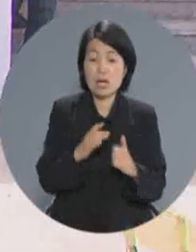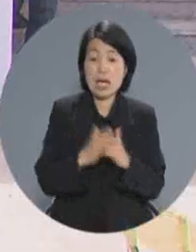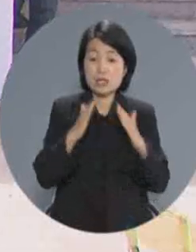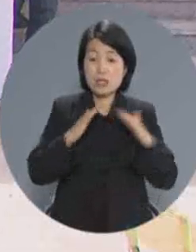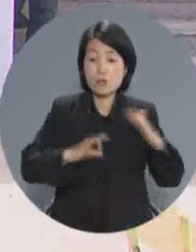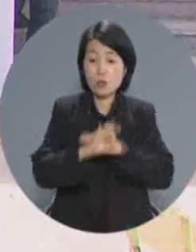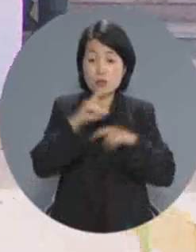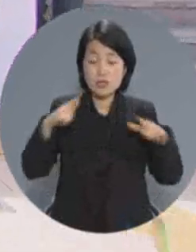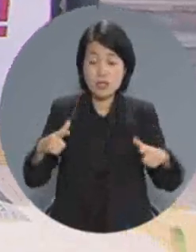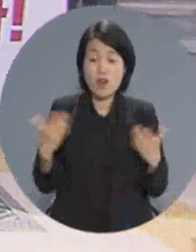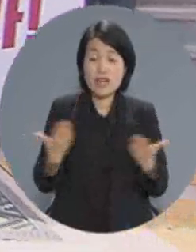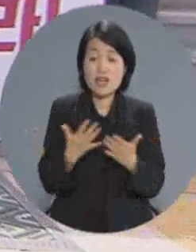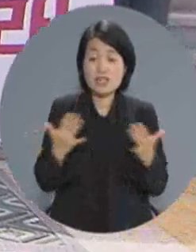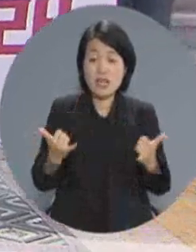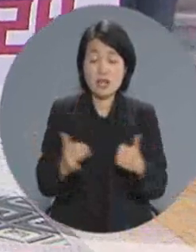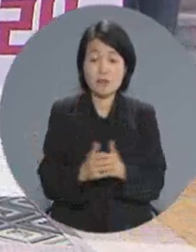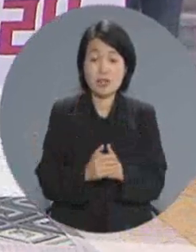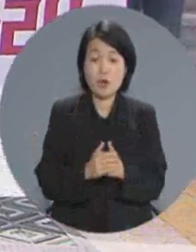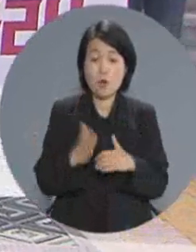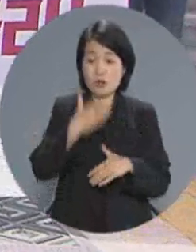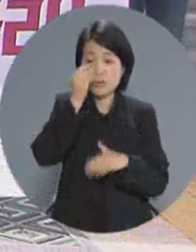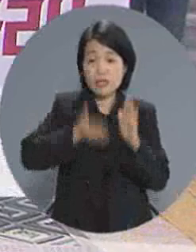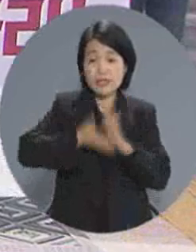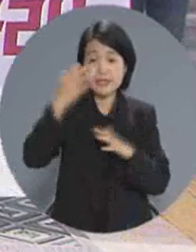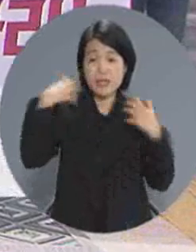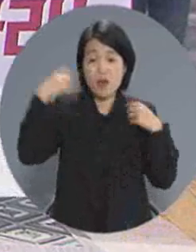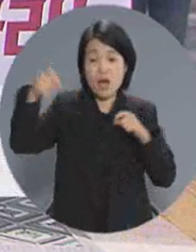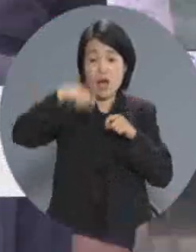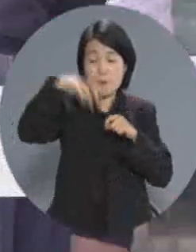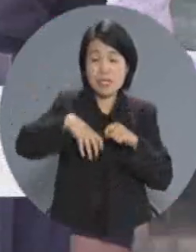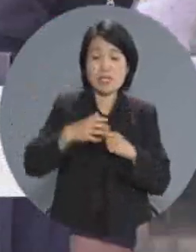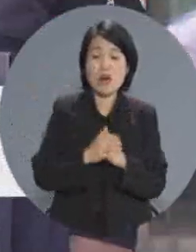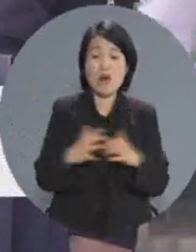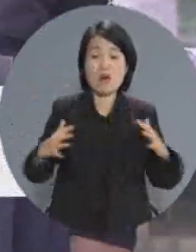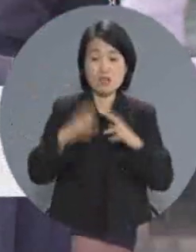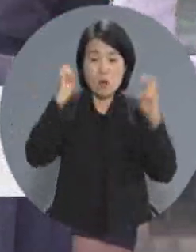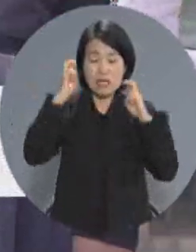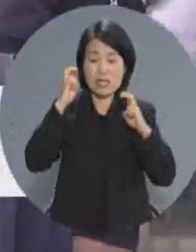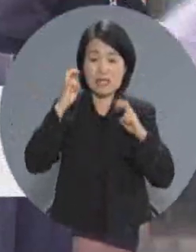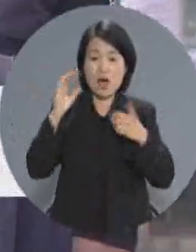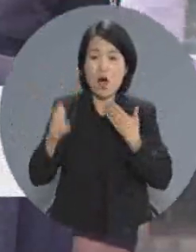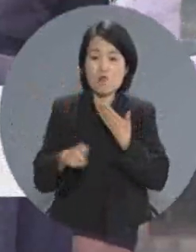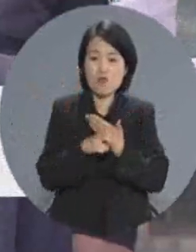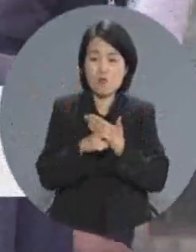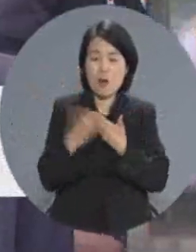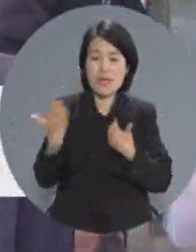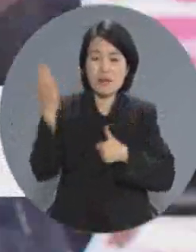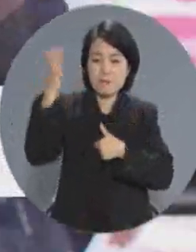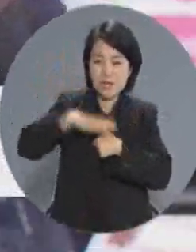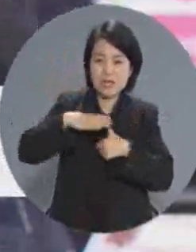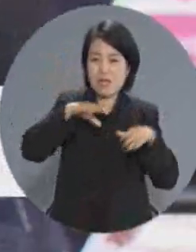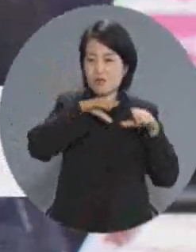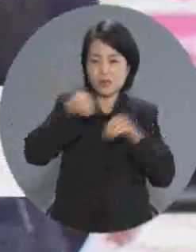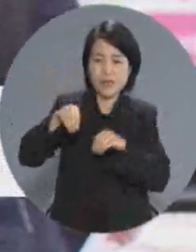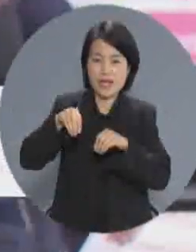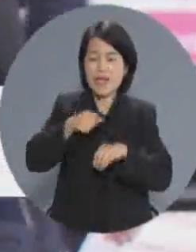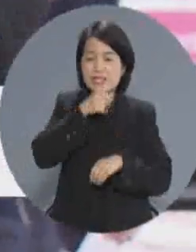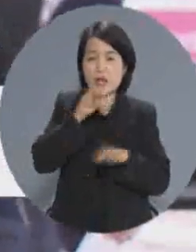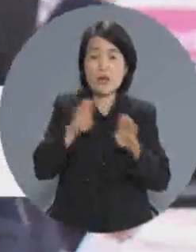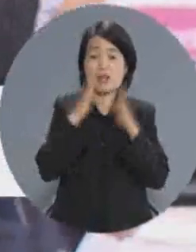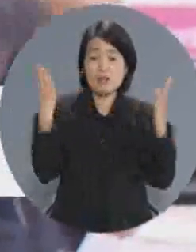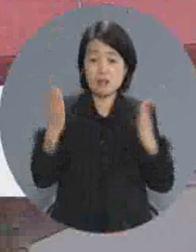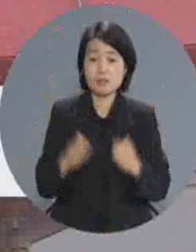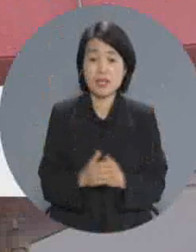동부 지역 펌프카 노동자들은 오늘 순천시청 앞에서 건설업체의 타설 작업 불법 도급 관행을 규탄하는 기자회견을